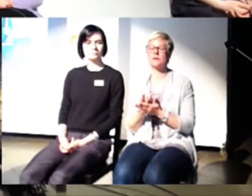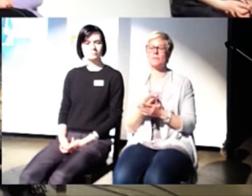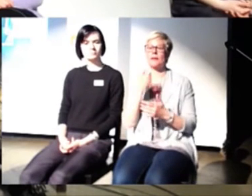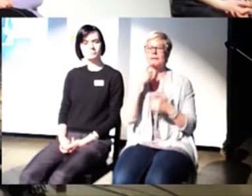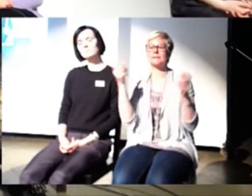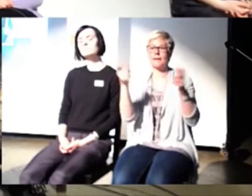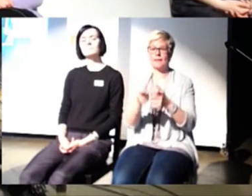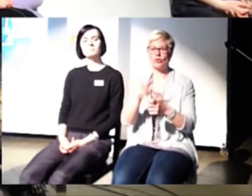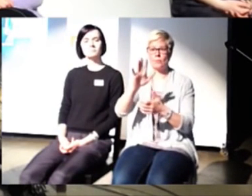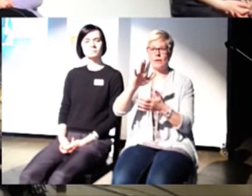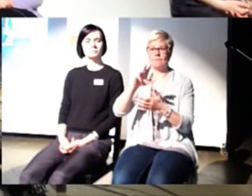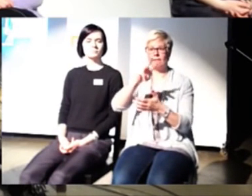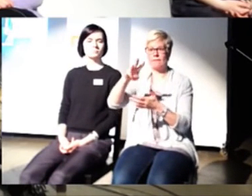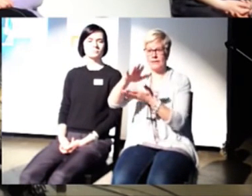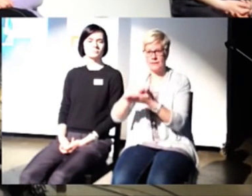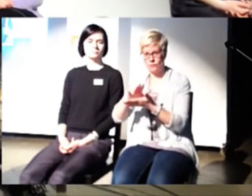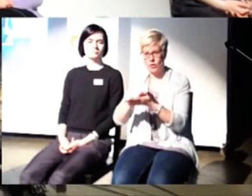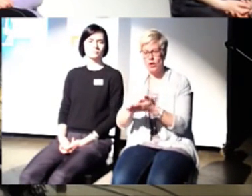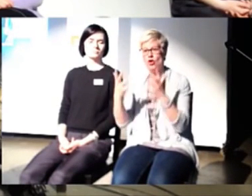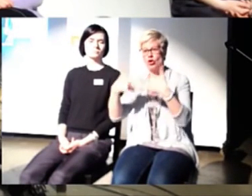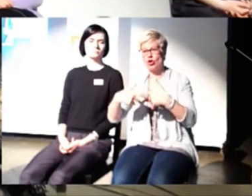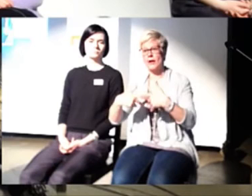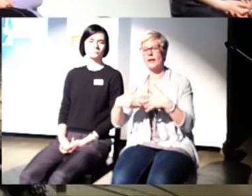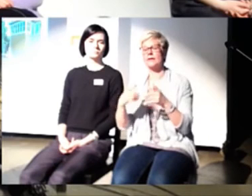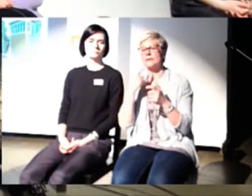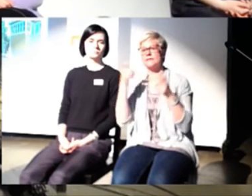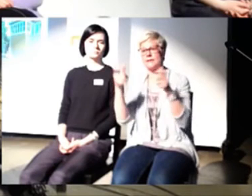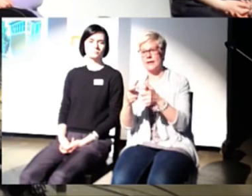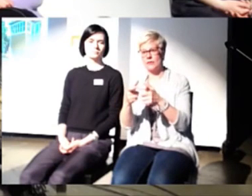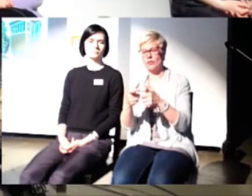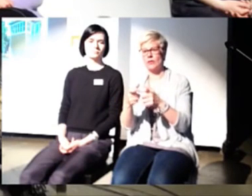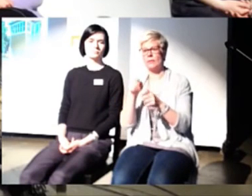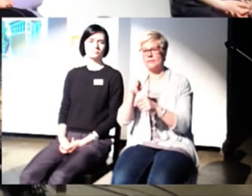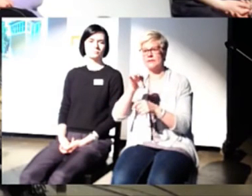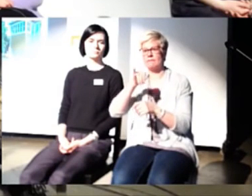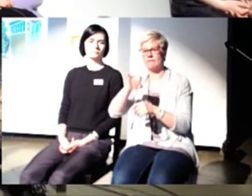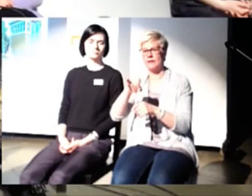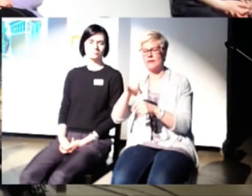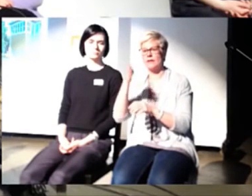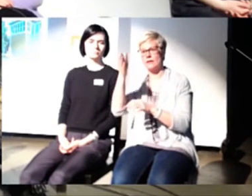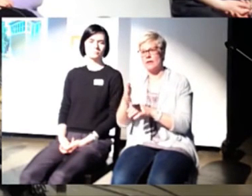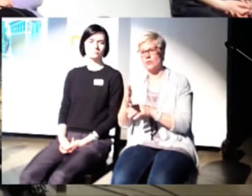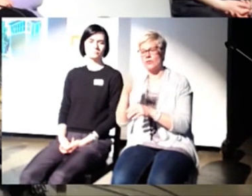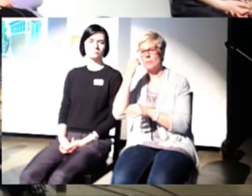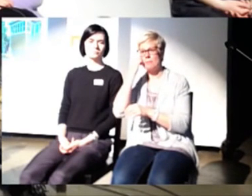kondensaatio.fi ja kautta majoitus- ja työskentelytilat. Ja